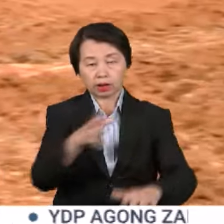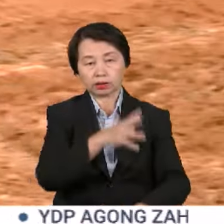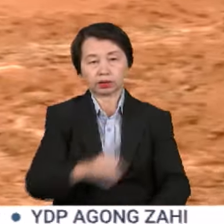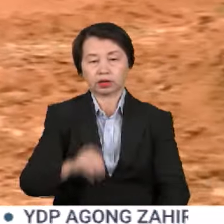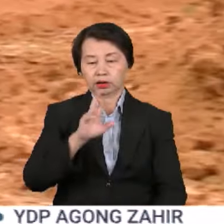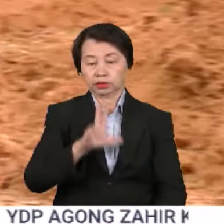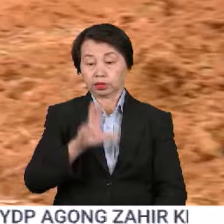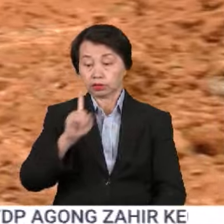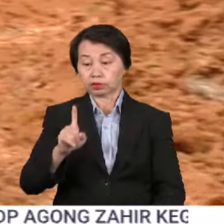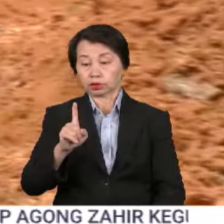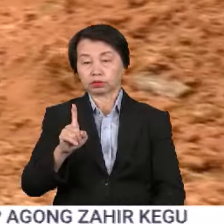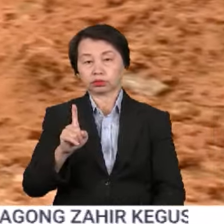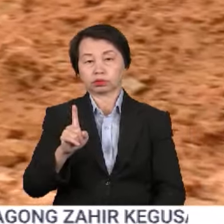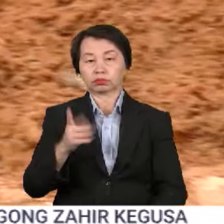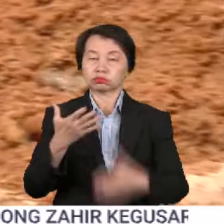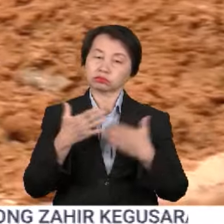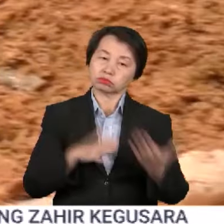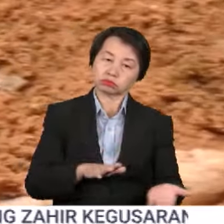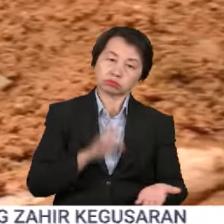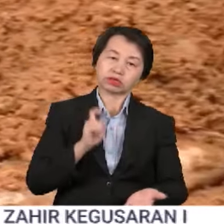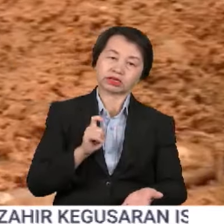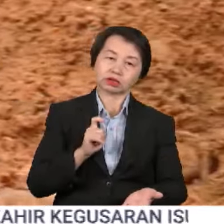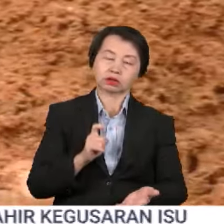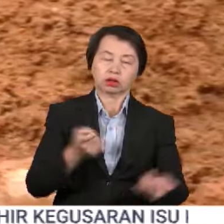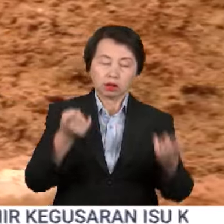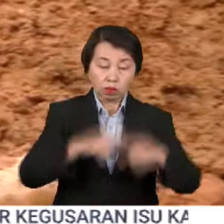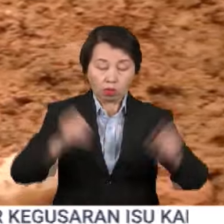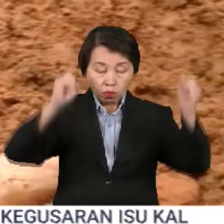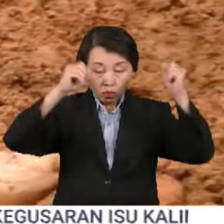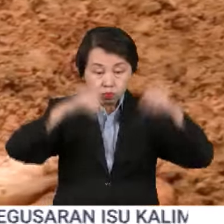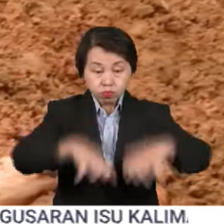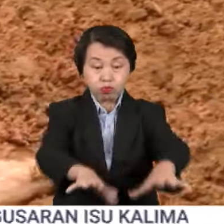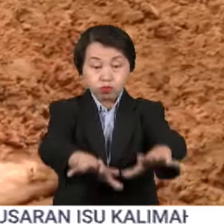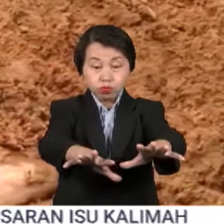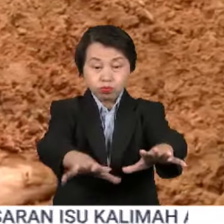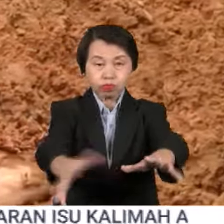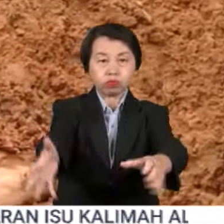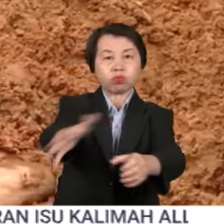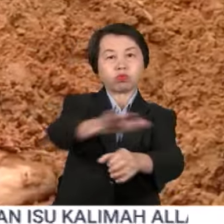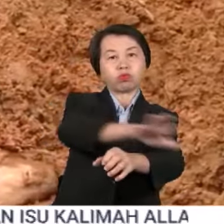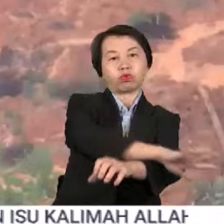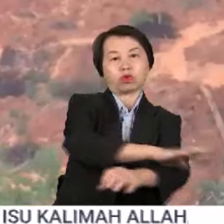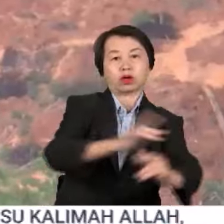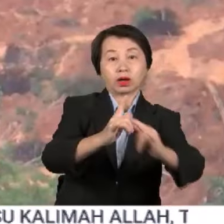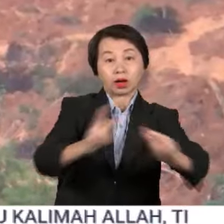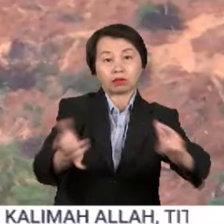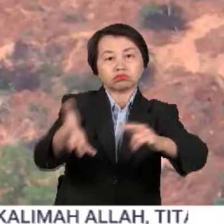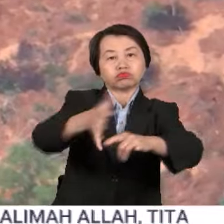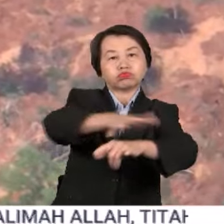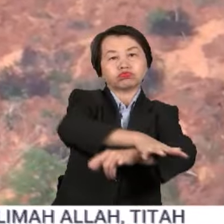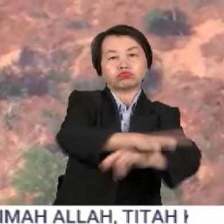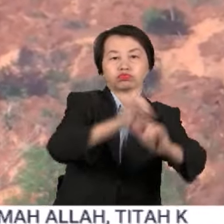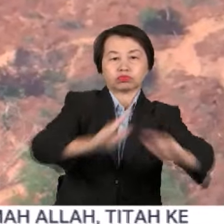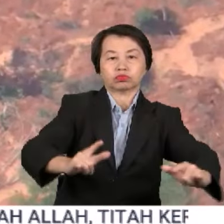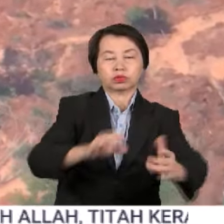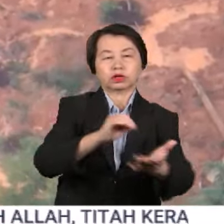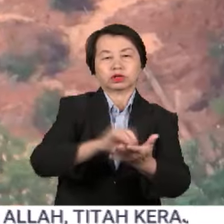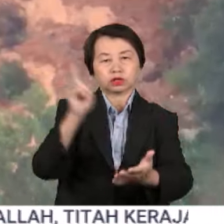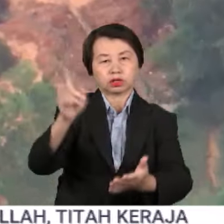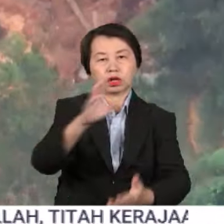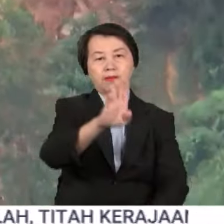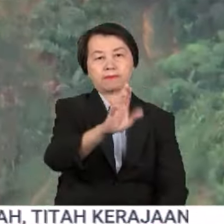31 lagi terkorban selepas belah keturunan tanah hingga menimbun kawasan perkemahan Valdes organik Farm di Batang